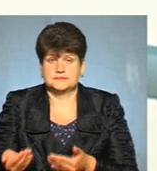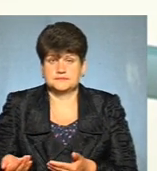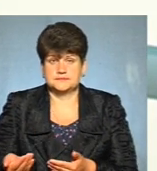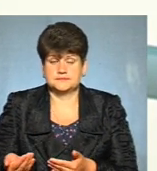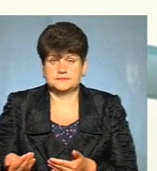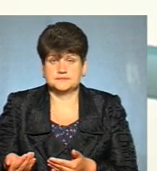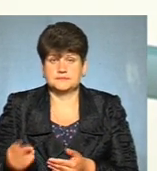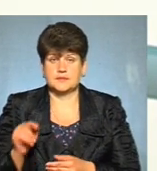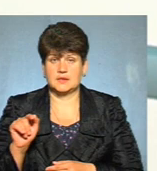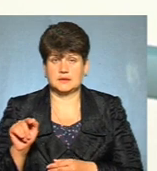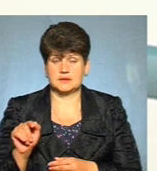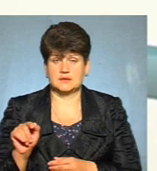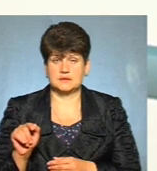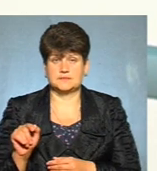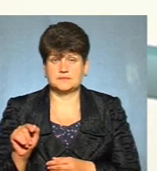тим